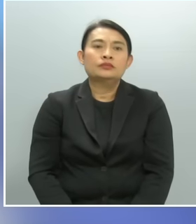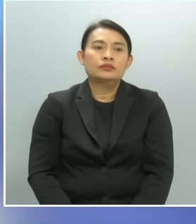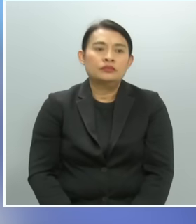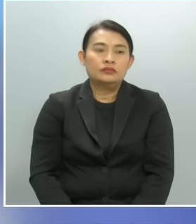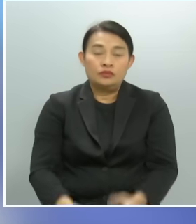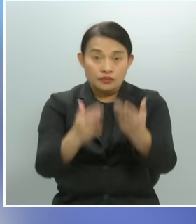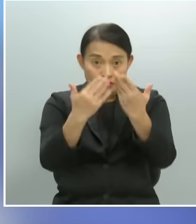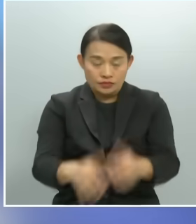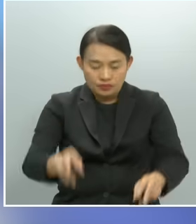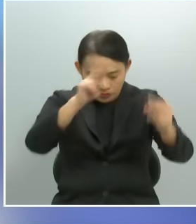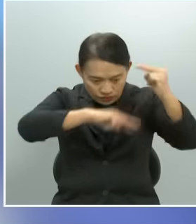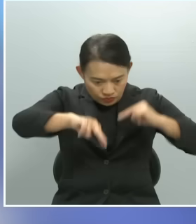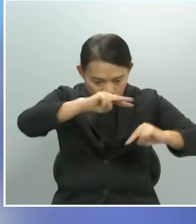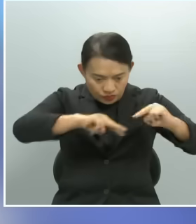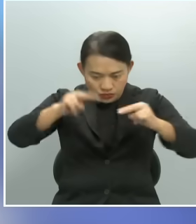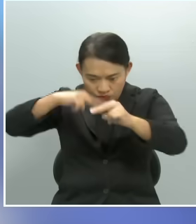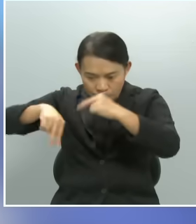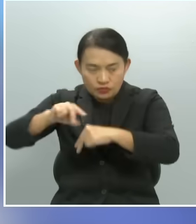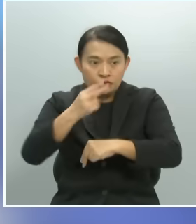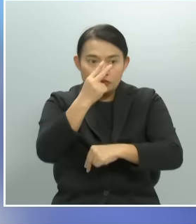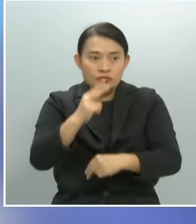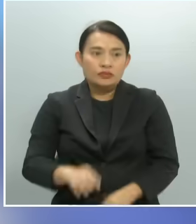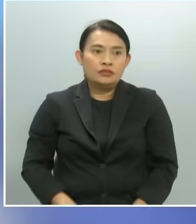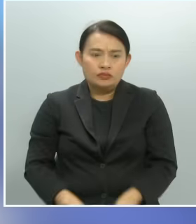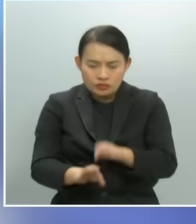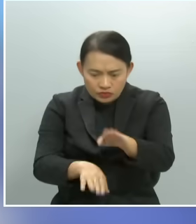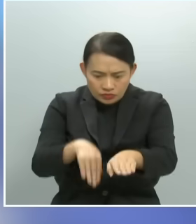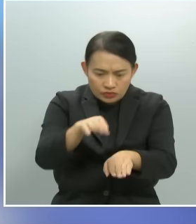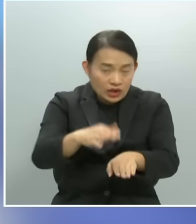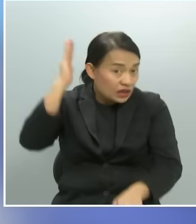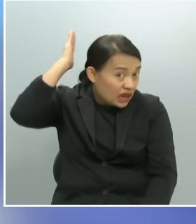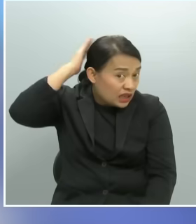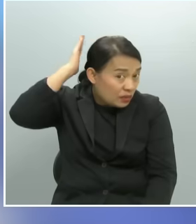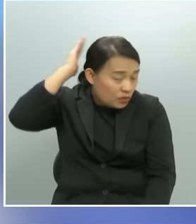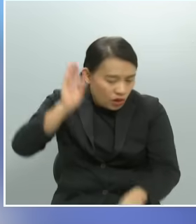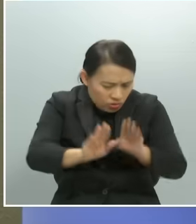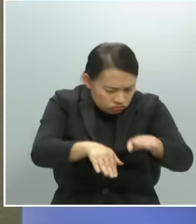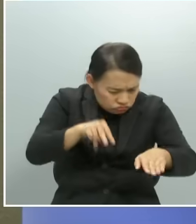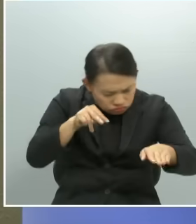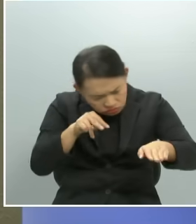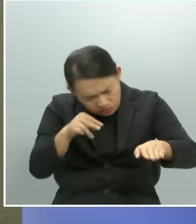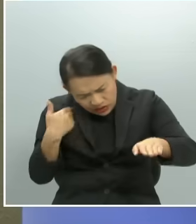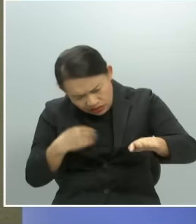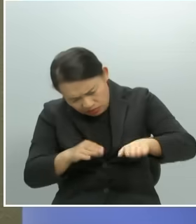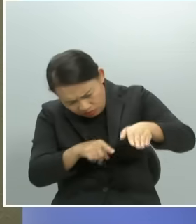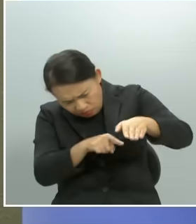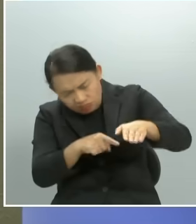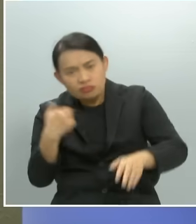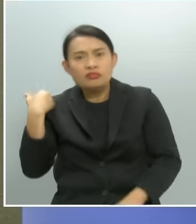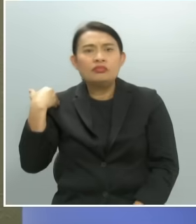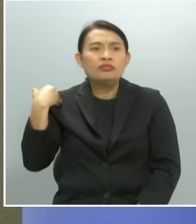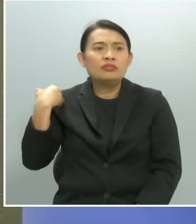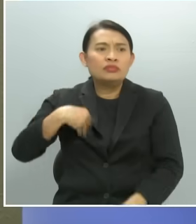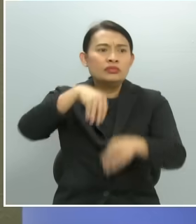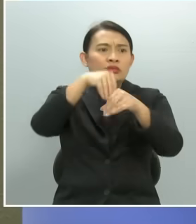คุณผู้ชมครับปรากฏไปเจอรอยเท้าใกล้กับหัวของเขานะแต่รอยเท้านั้นน่ะมันอยู่